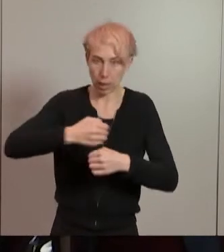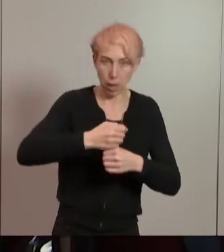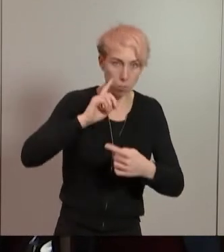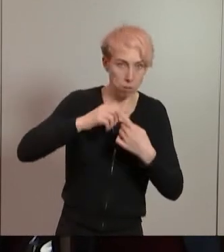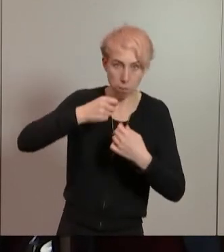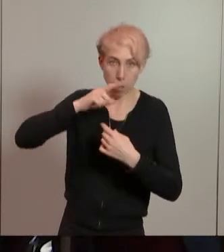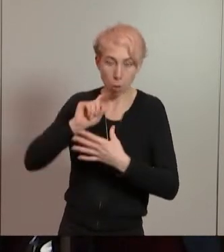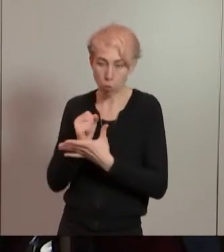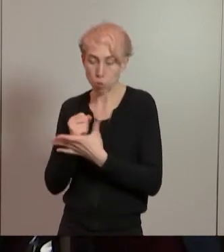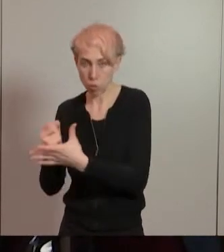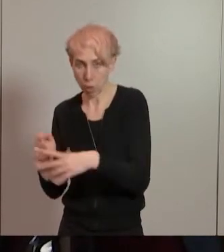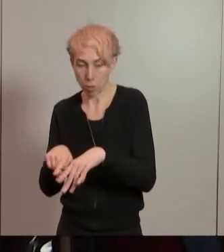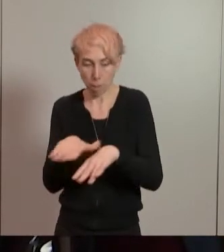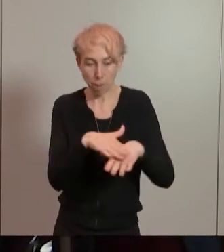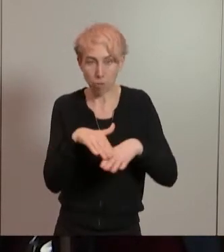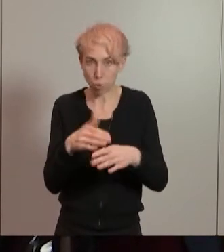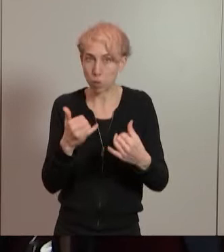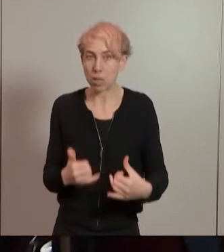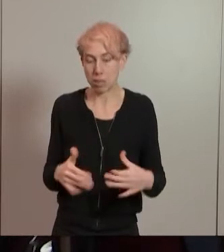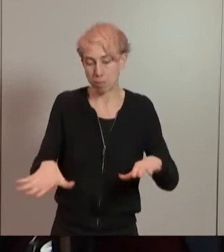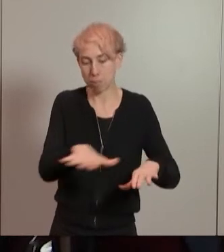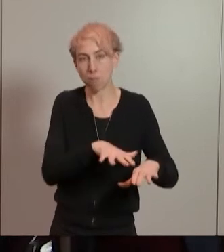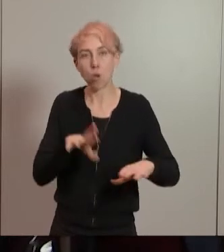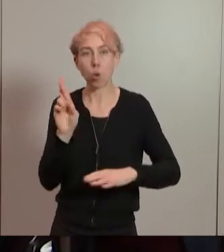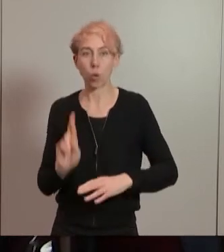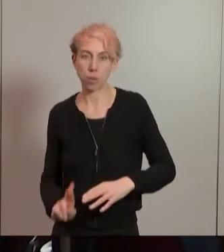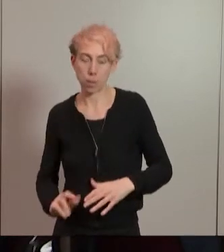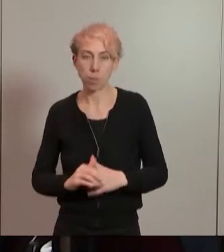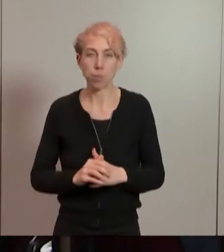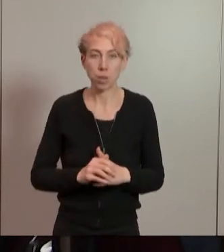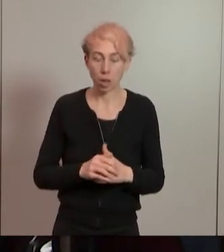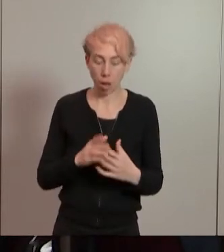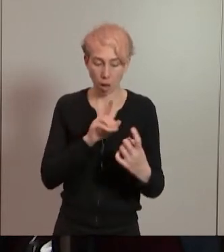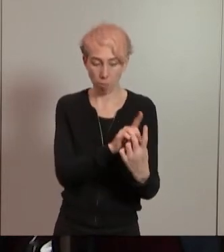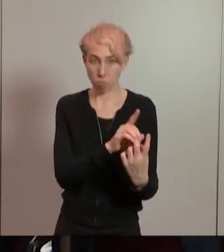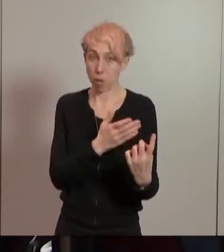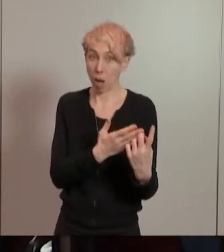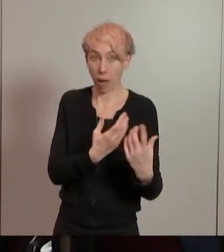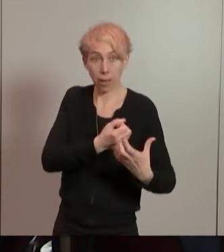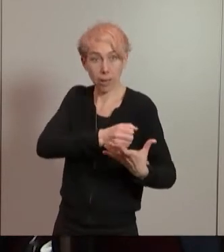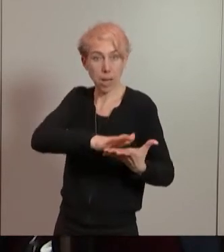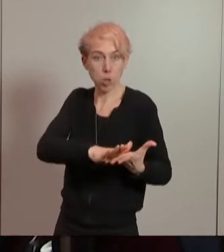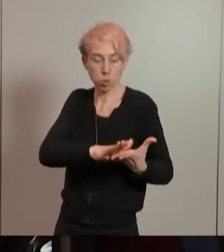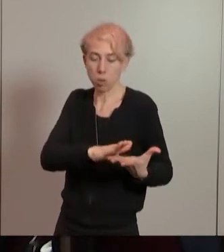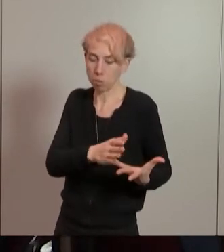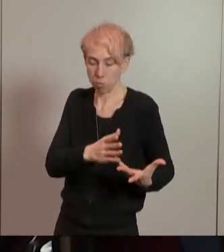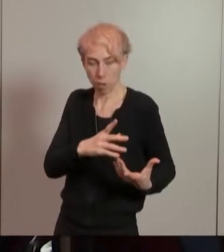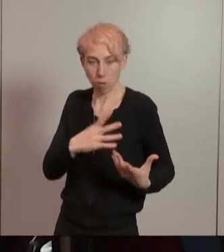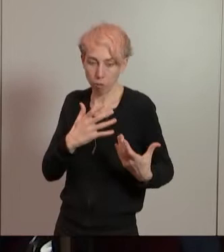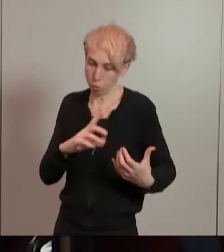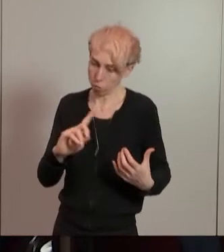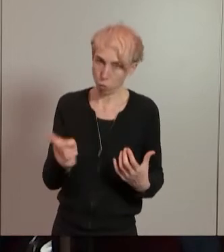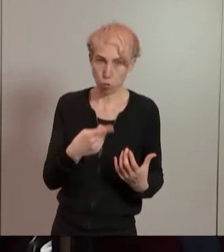parentalité et de prévention sur le territoire roséen. Les consultations sont gratuites pour permettre l'accès de tous à